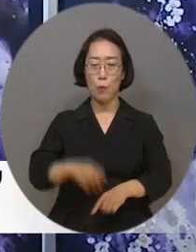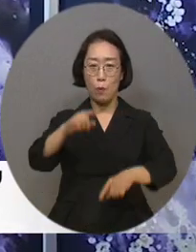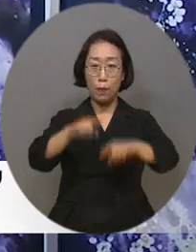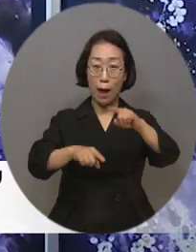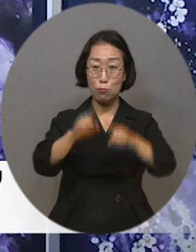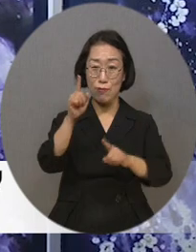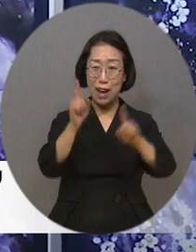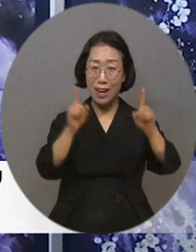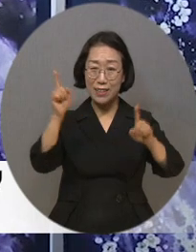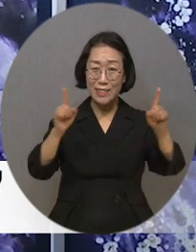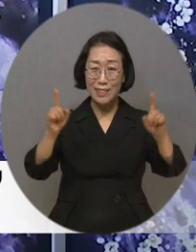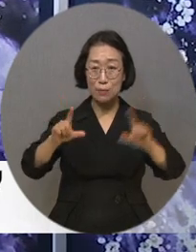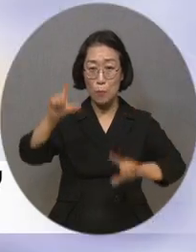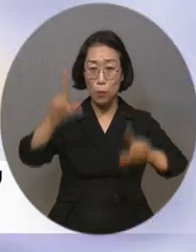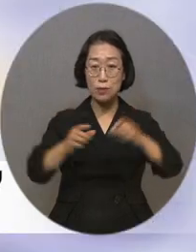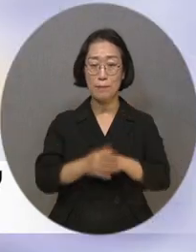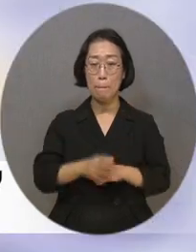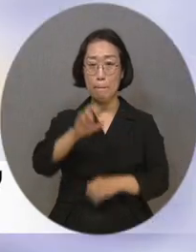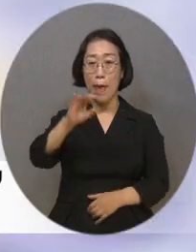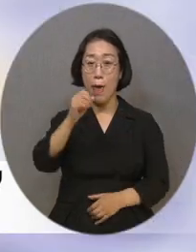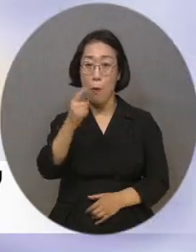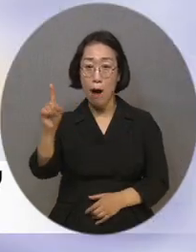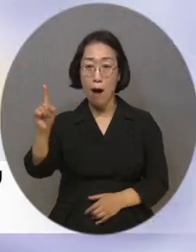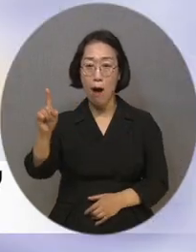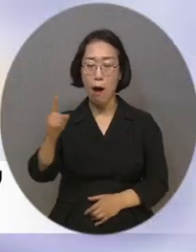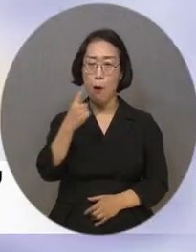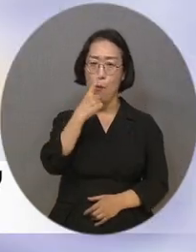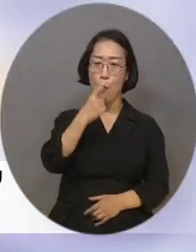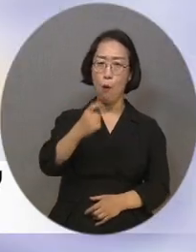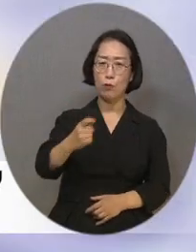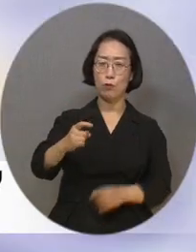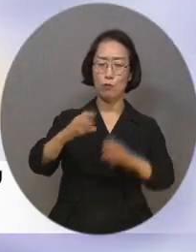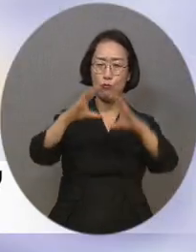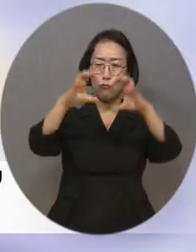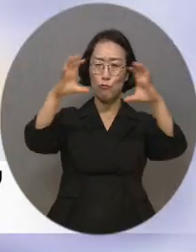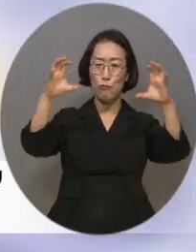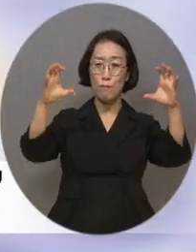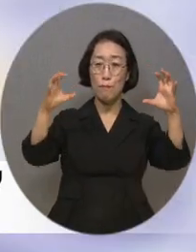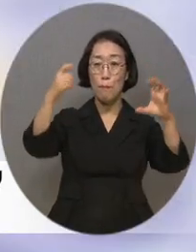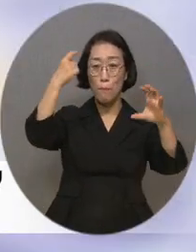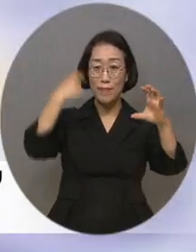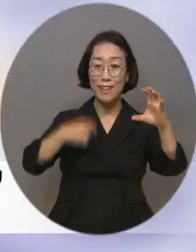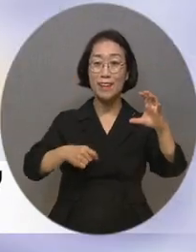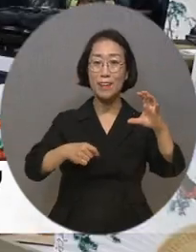가지에서 핀 미화는 몽환적이고 신비롭게 다가옵니다.